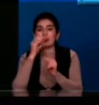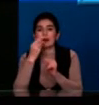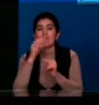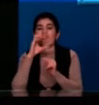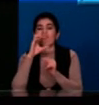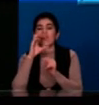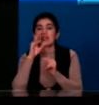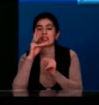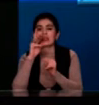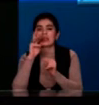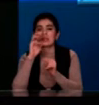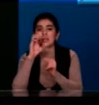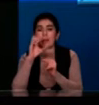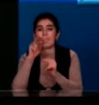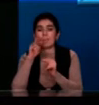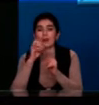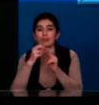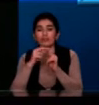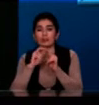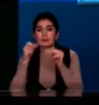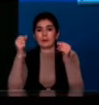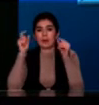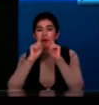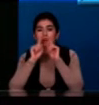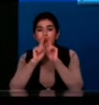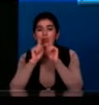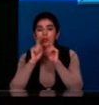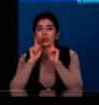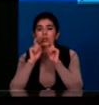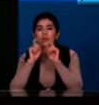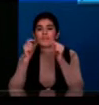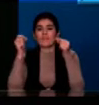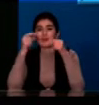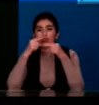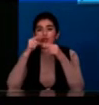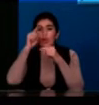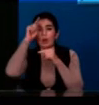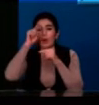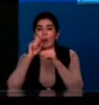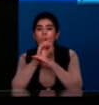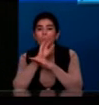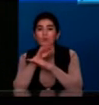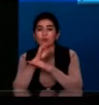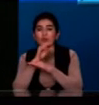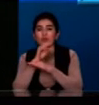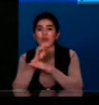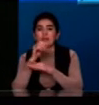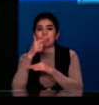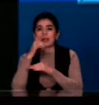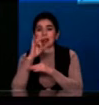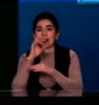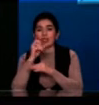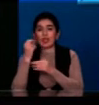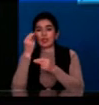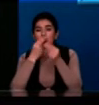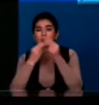V-space. V-space – vertical space, то есть вертикальное пустое пространство между границей